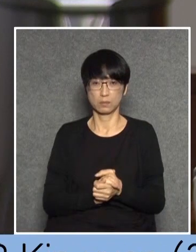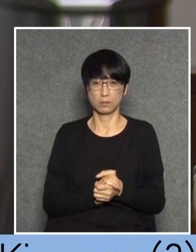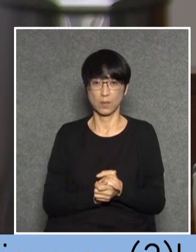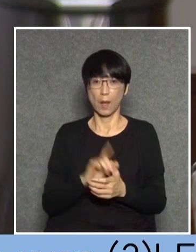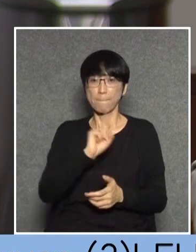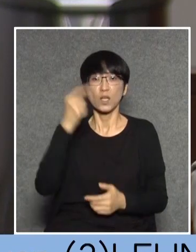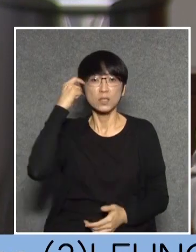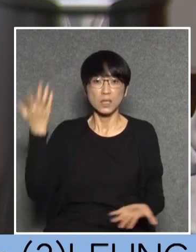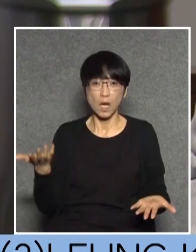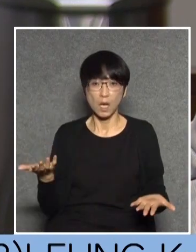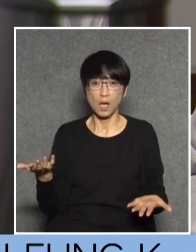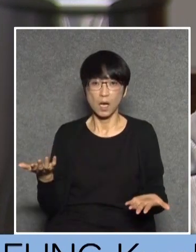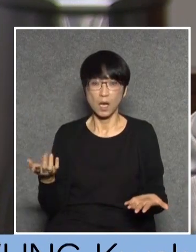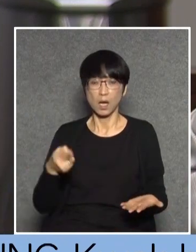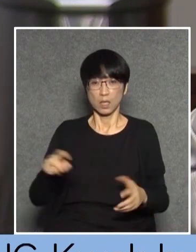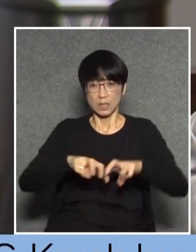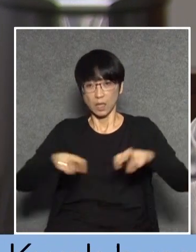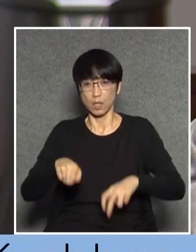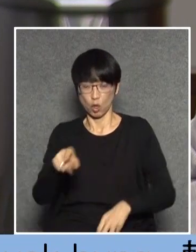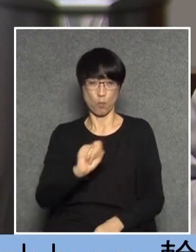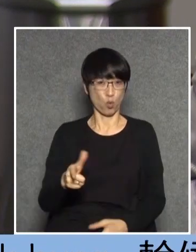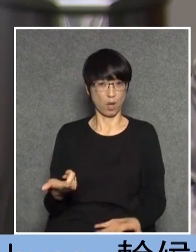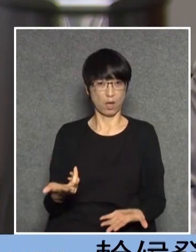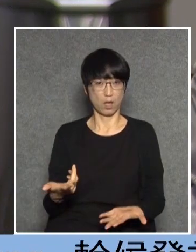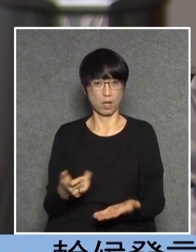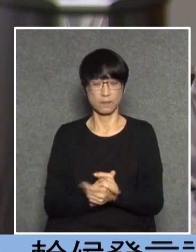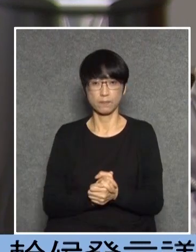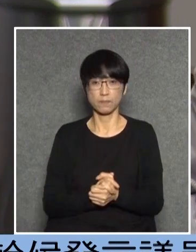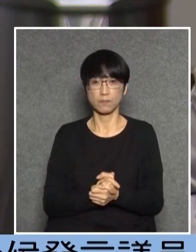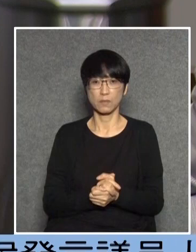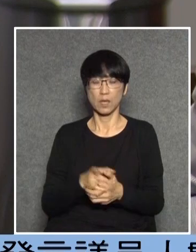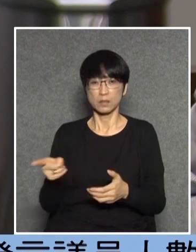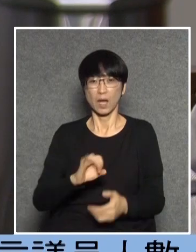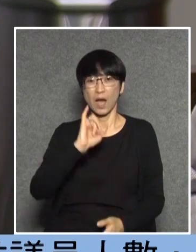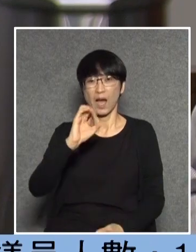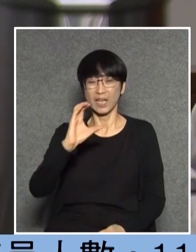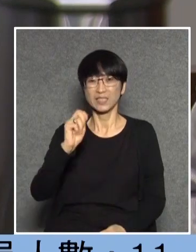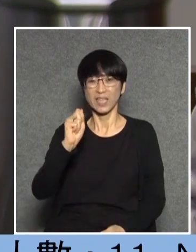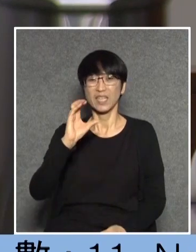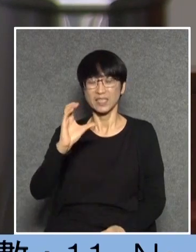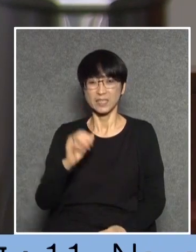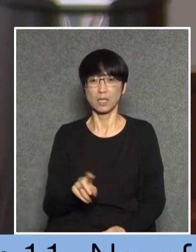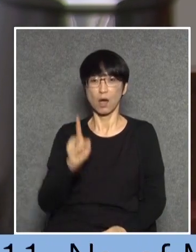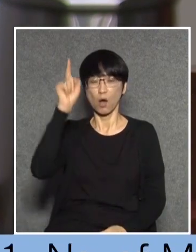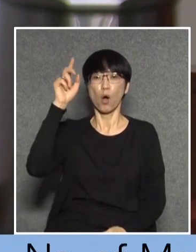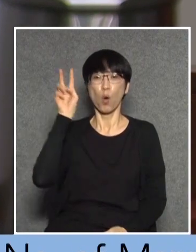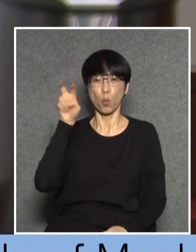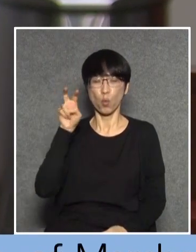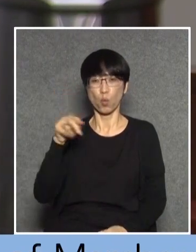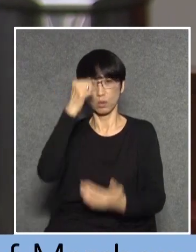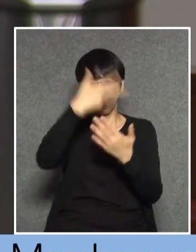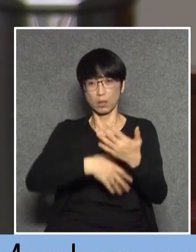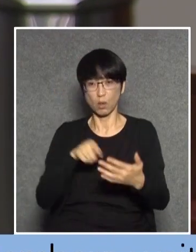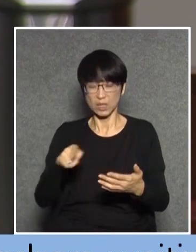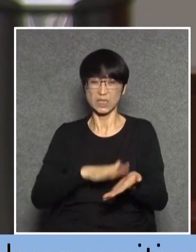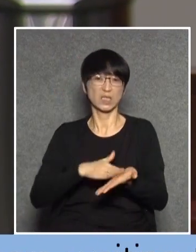知啊？你又唔會查佢嘅而家？是吧？摆明是 ICAC case 嚟㗎啦，呢个空管系统呢单嘢啱